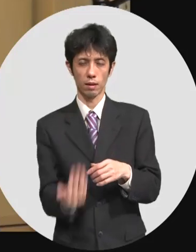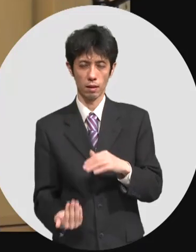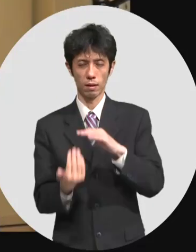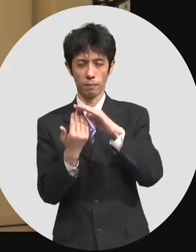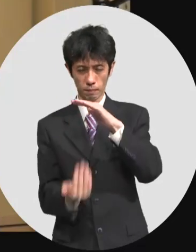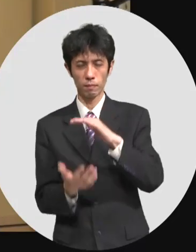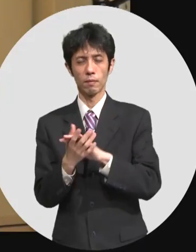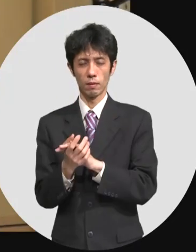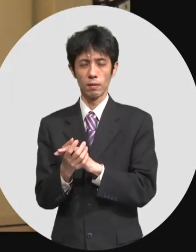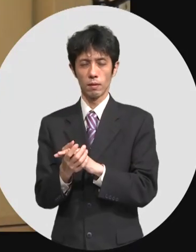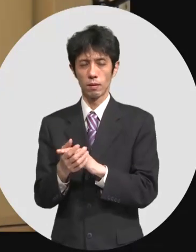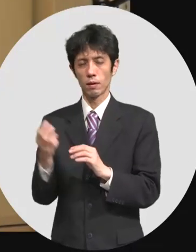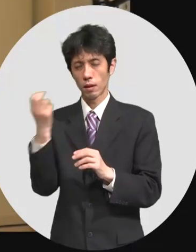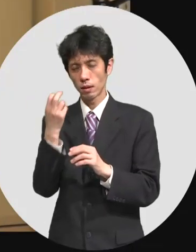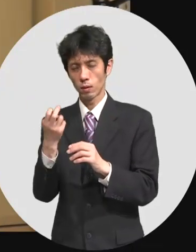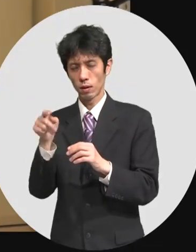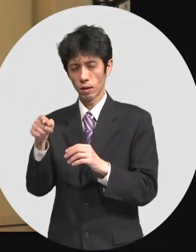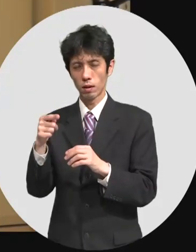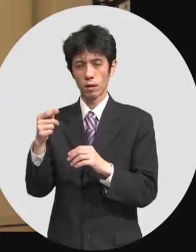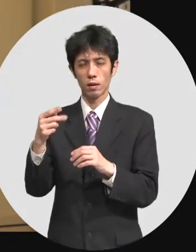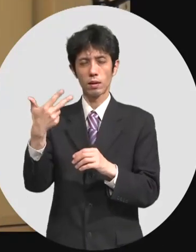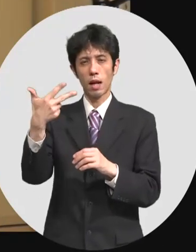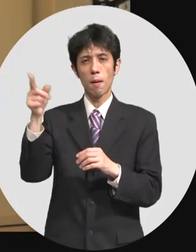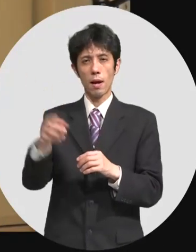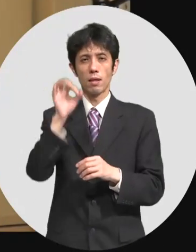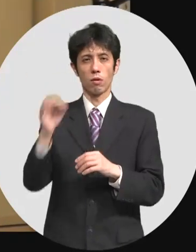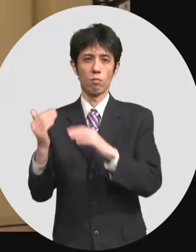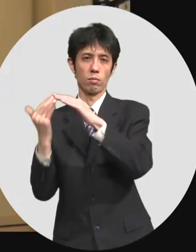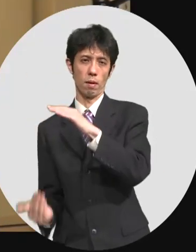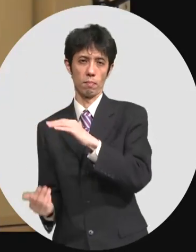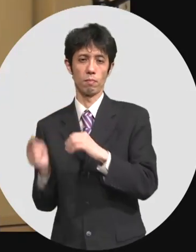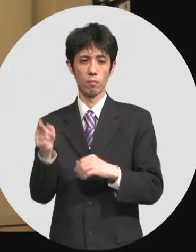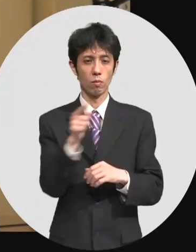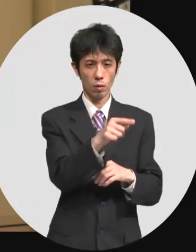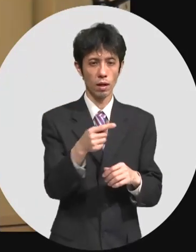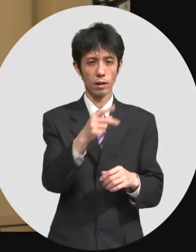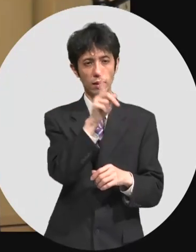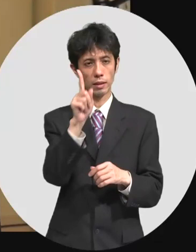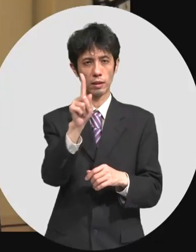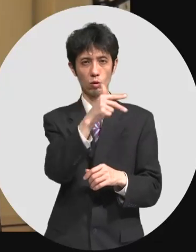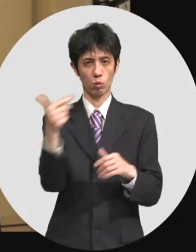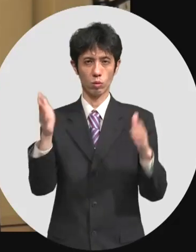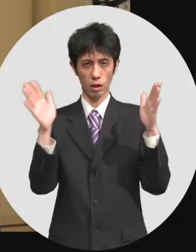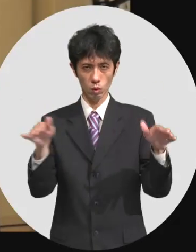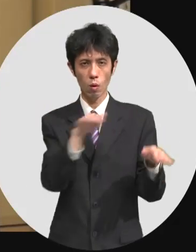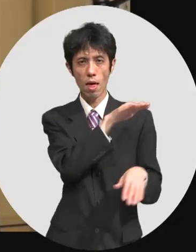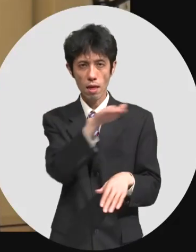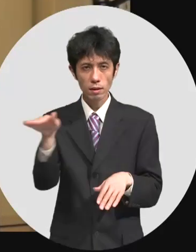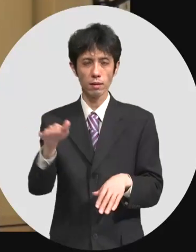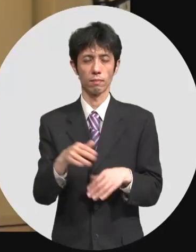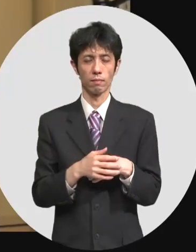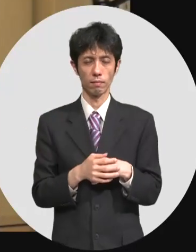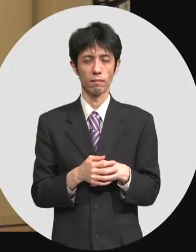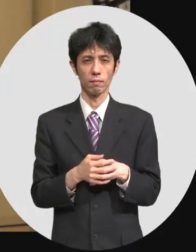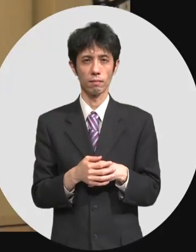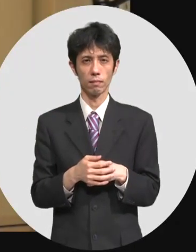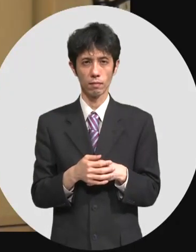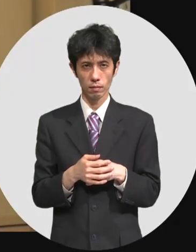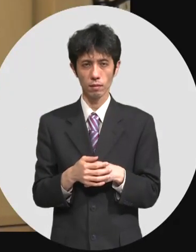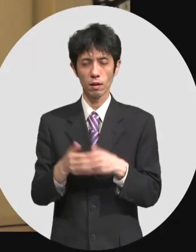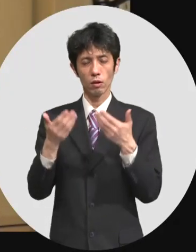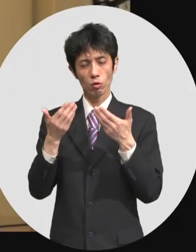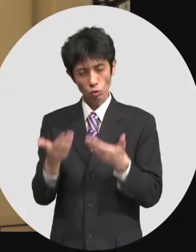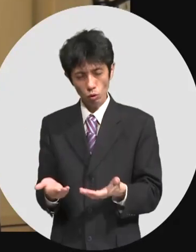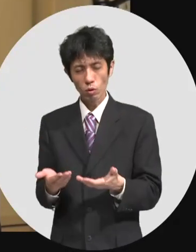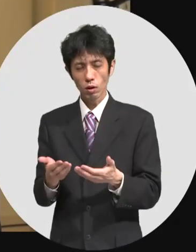未満、 PCR の検査の陽性率が 7% 未満、これはいずれも7日間の平均、それから重